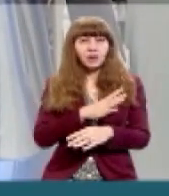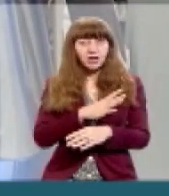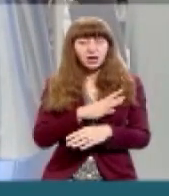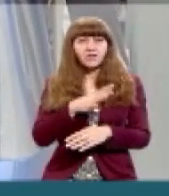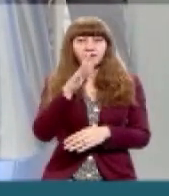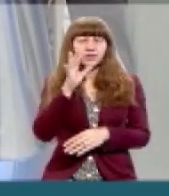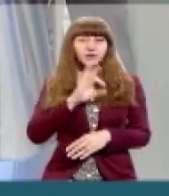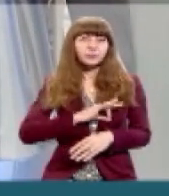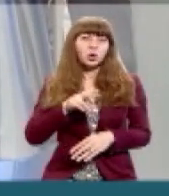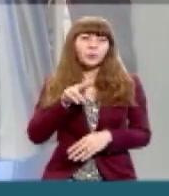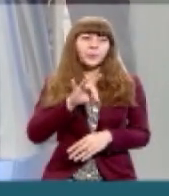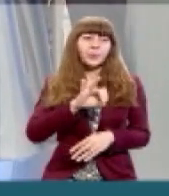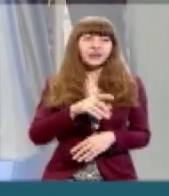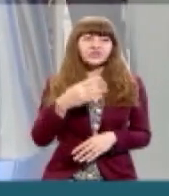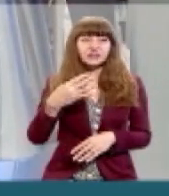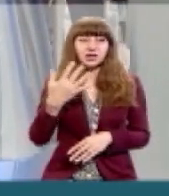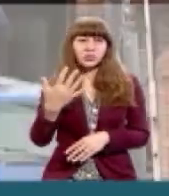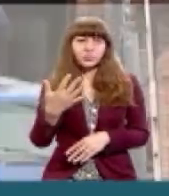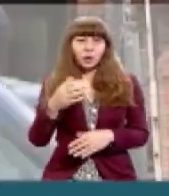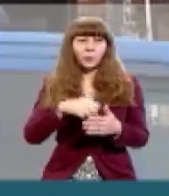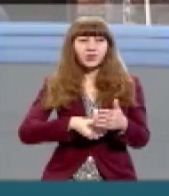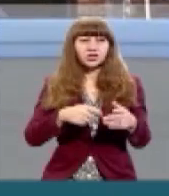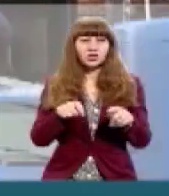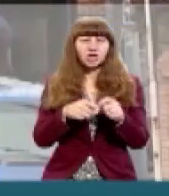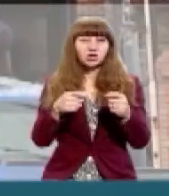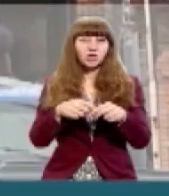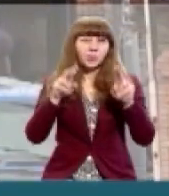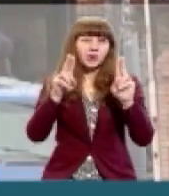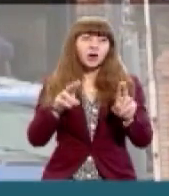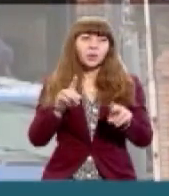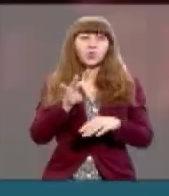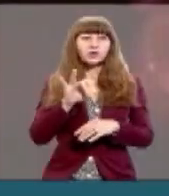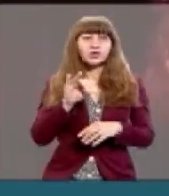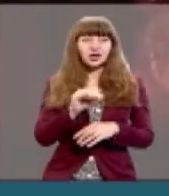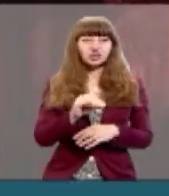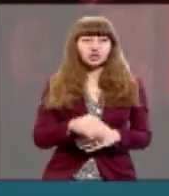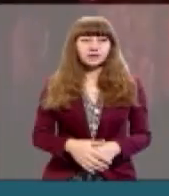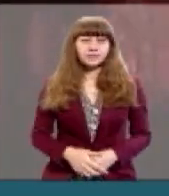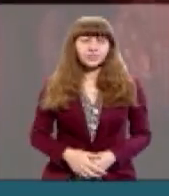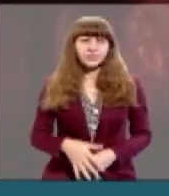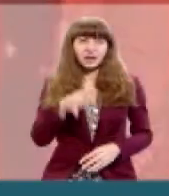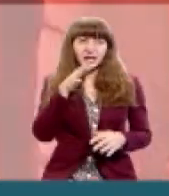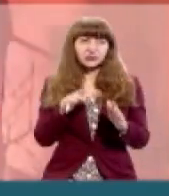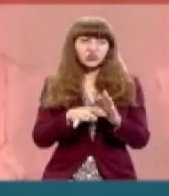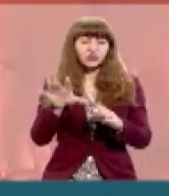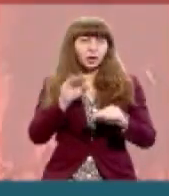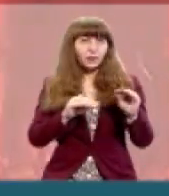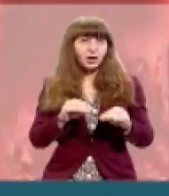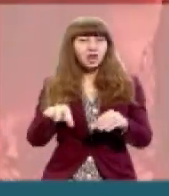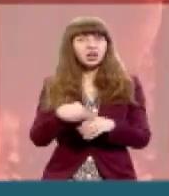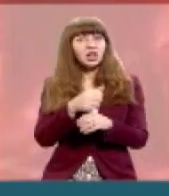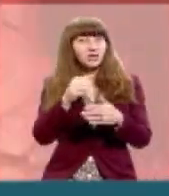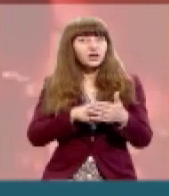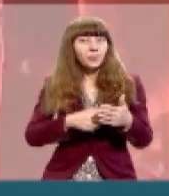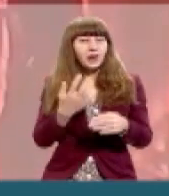при эксплуатации печи, в 45 – по причине нарушения правил монтажа и технической эксплуатации электрооборудования. А вот основной